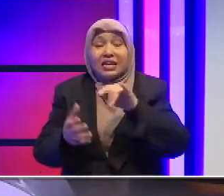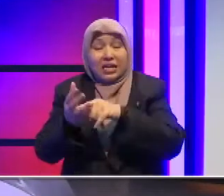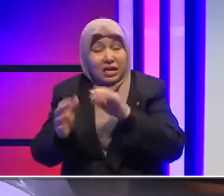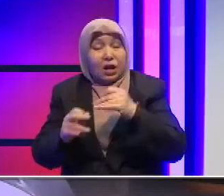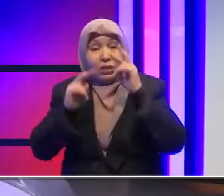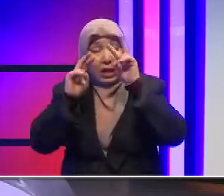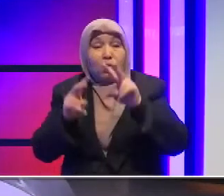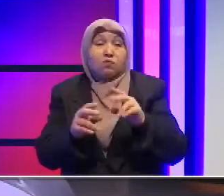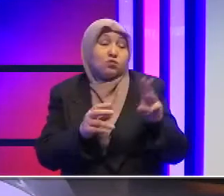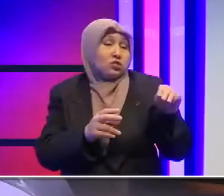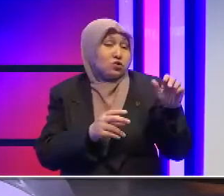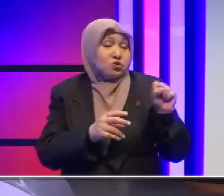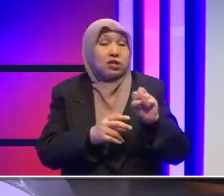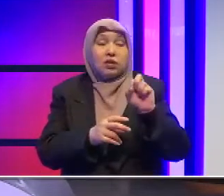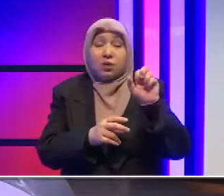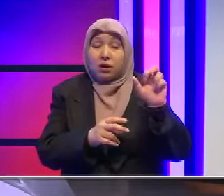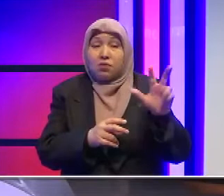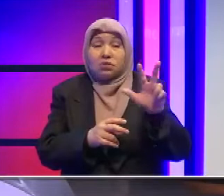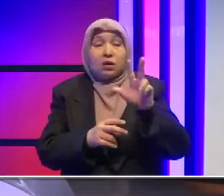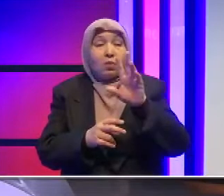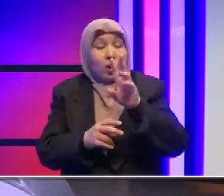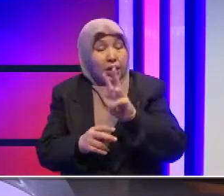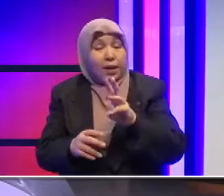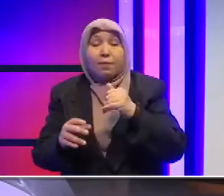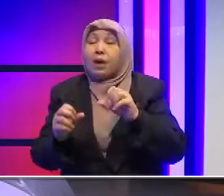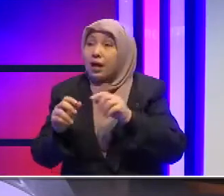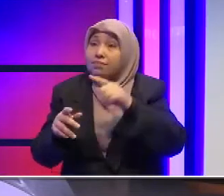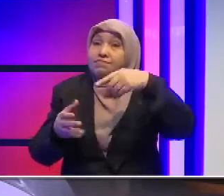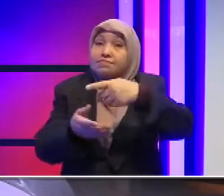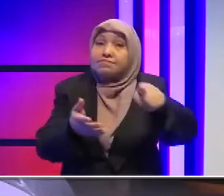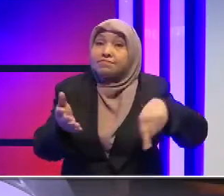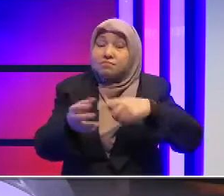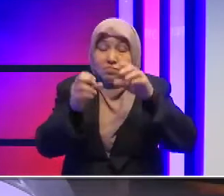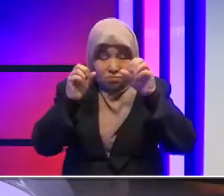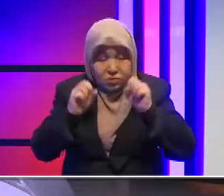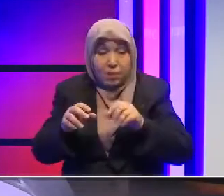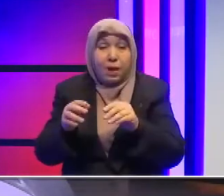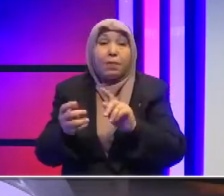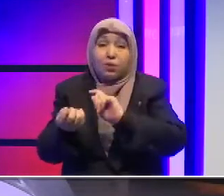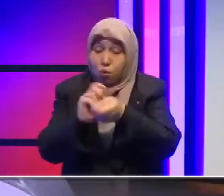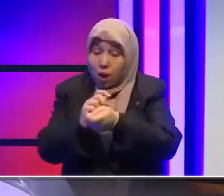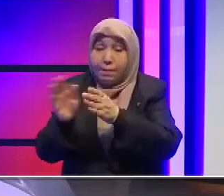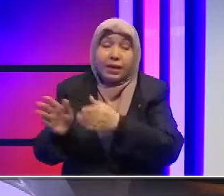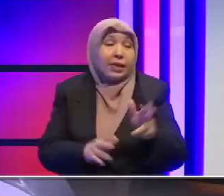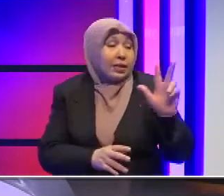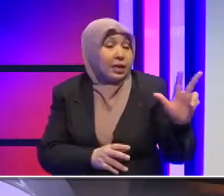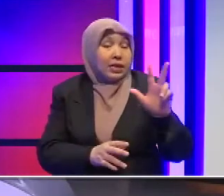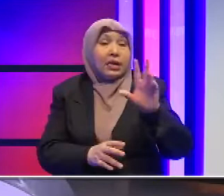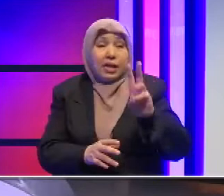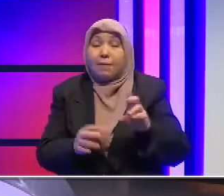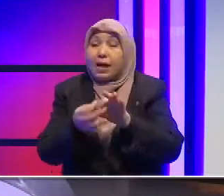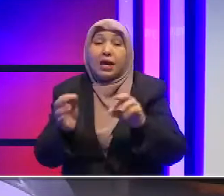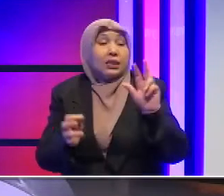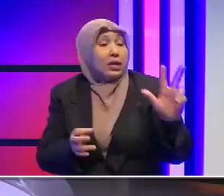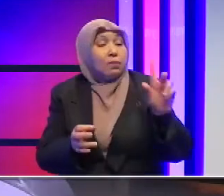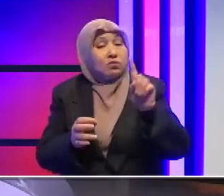halaman 336 ayat 31, tuan-tuan boleh sama-sama bergerak kepada halaman 336. Ayat 31